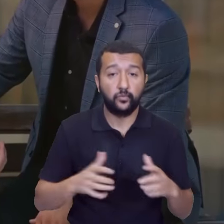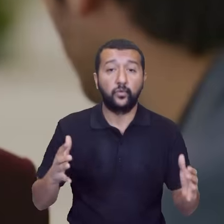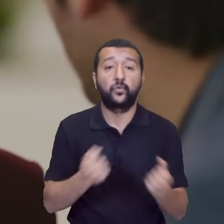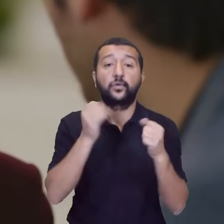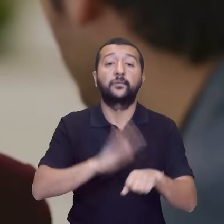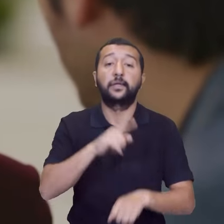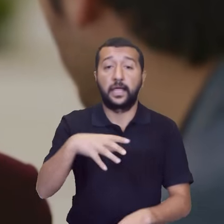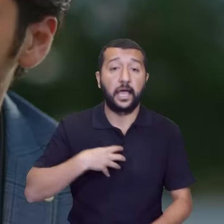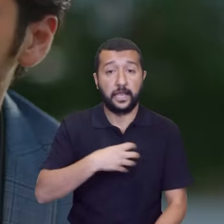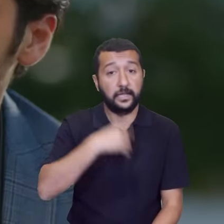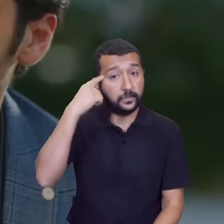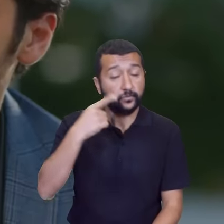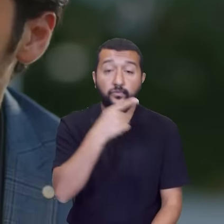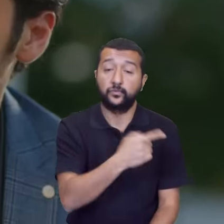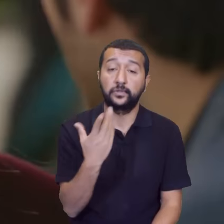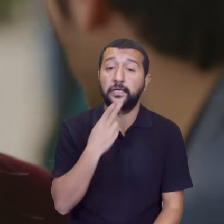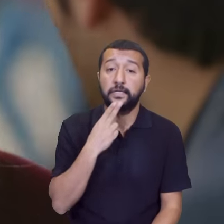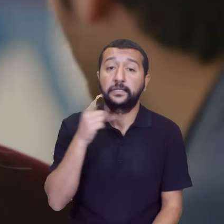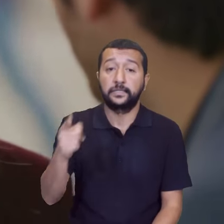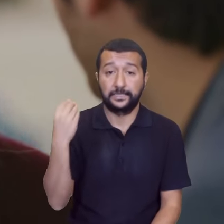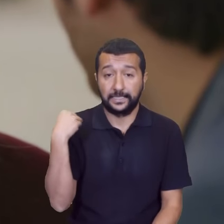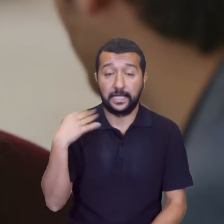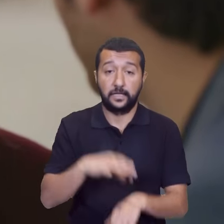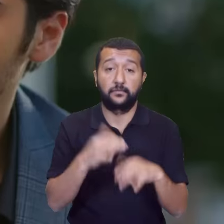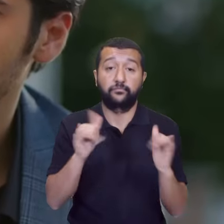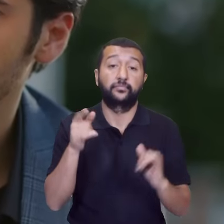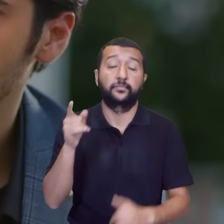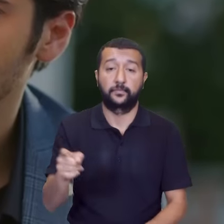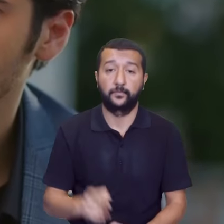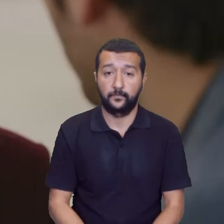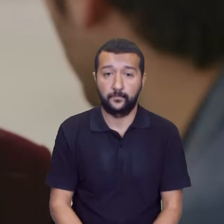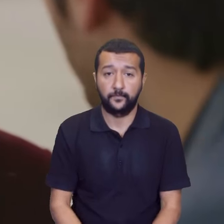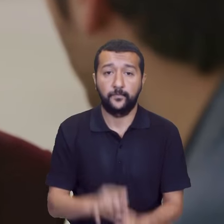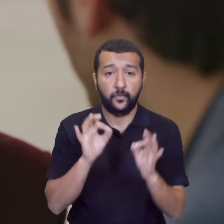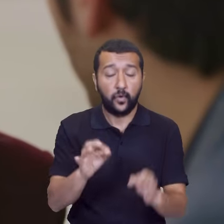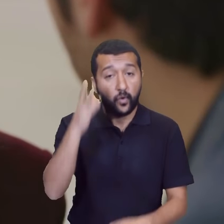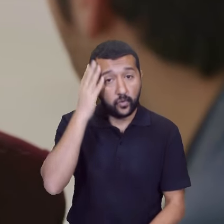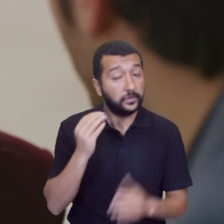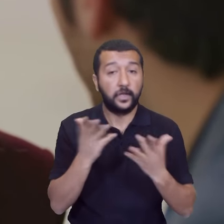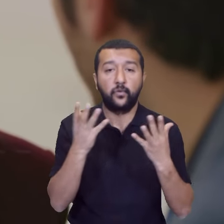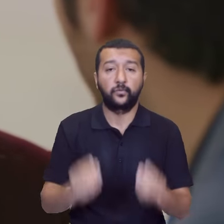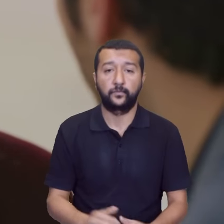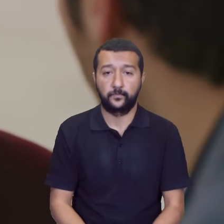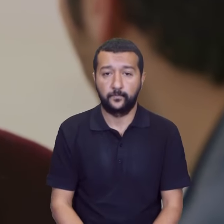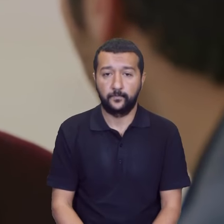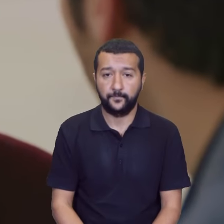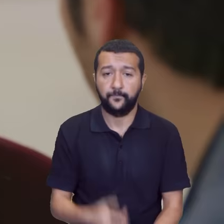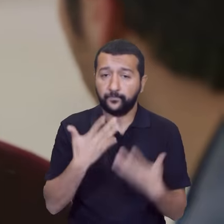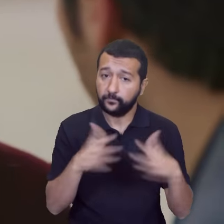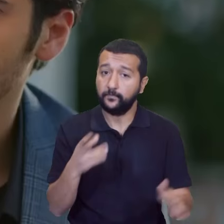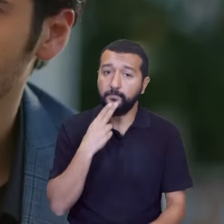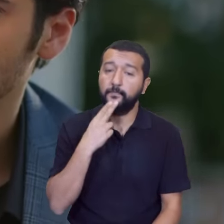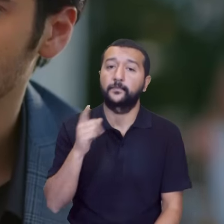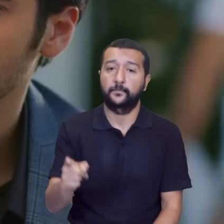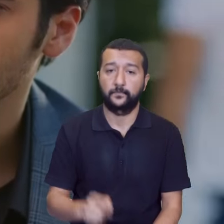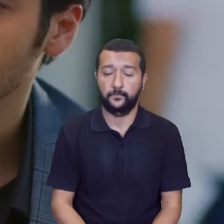kurtulamayız. Anneni düşün. Kadıncağız daha yeni çıktı hastaneden. Öğrenirse ne olur? Mahvolur